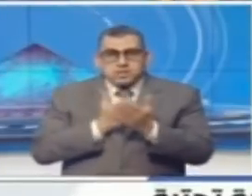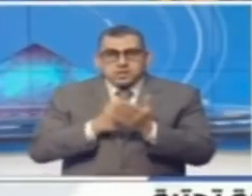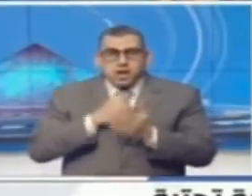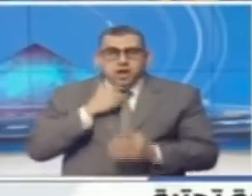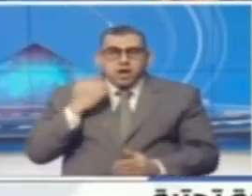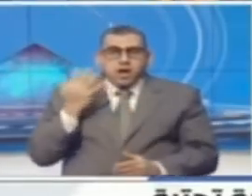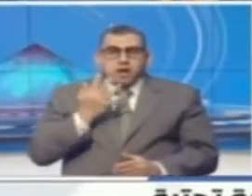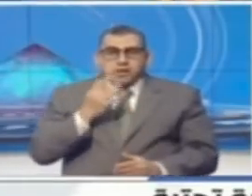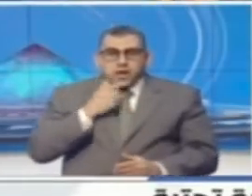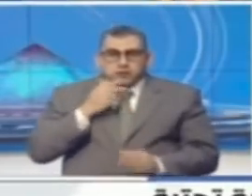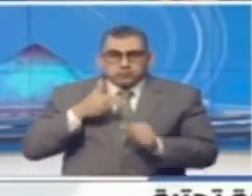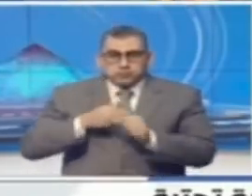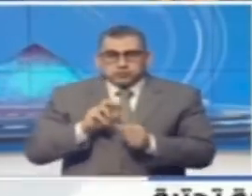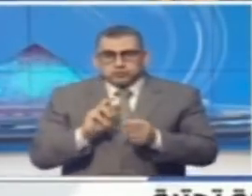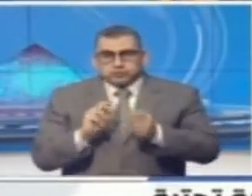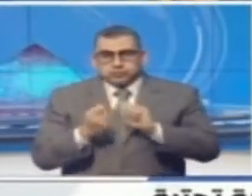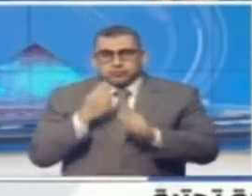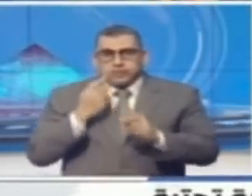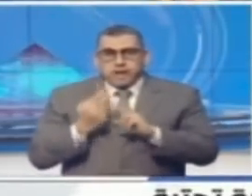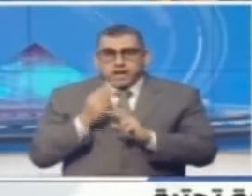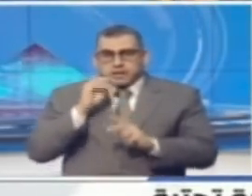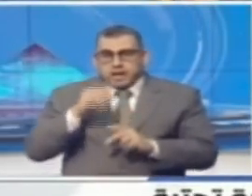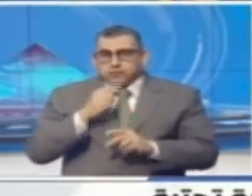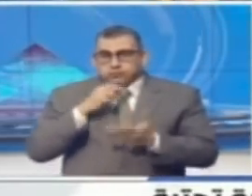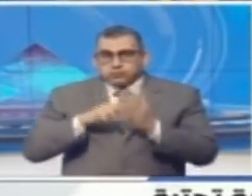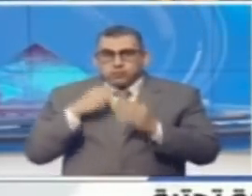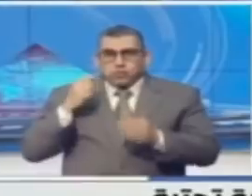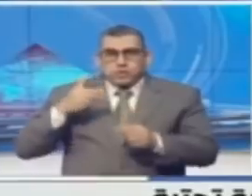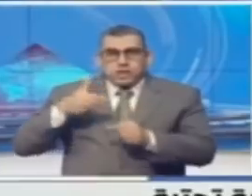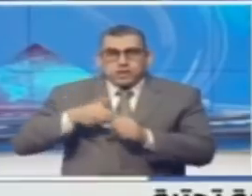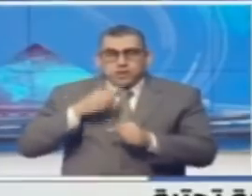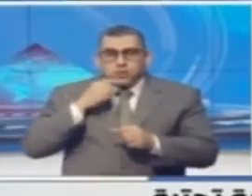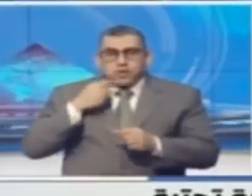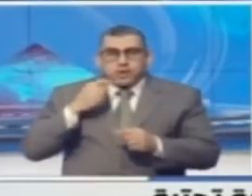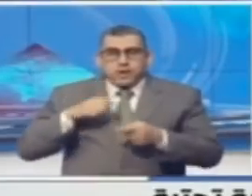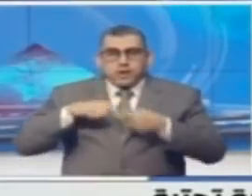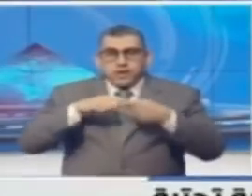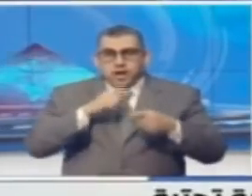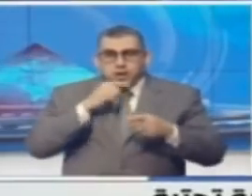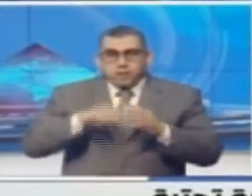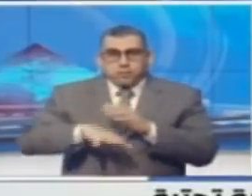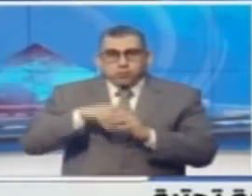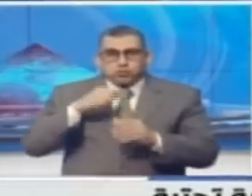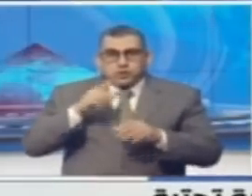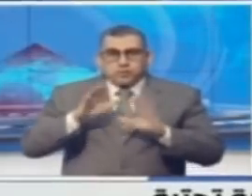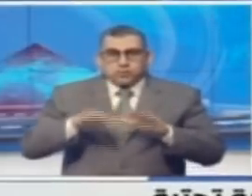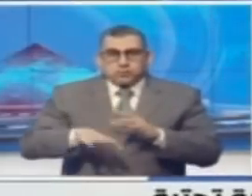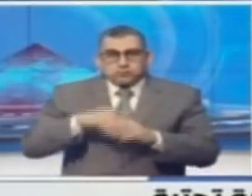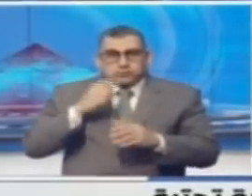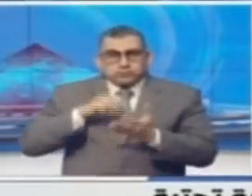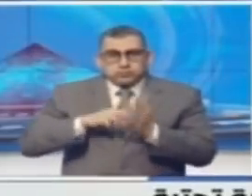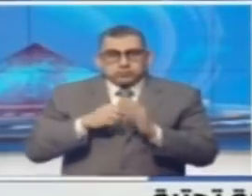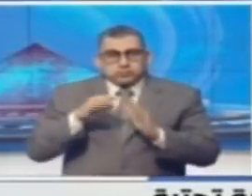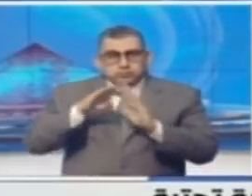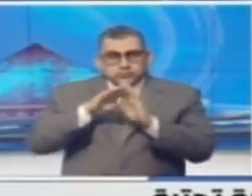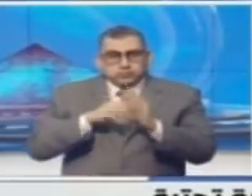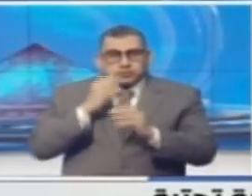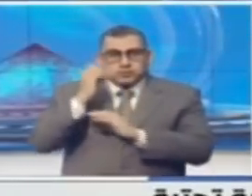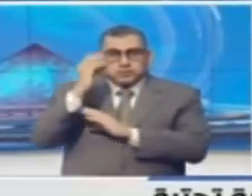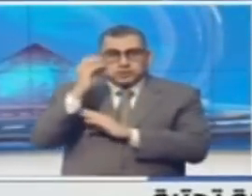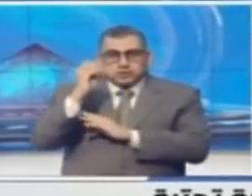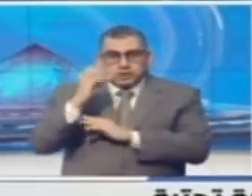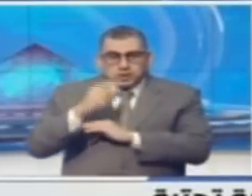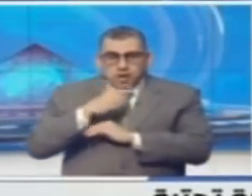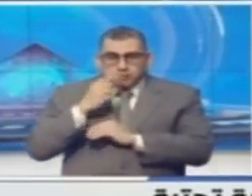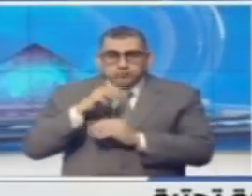يتعلق بالاقتصاد الأخضر. من جانبه استعرض وزير النقل المشروعات الجارية تنفيذها مثل تطوير نظم الإشارات